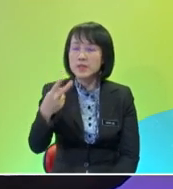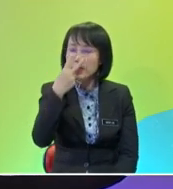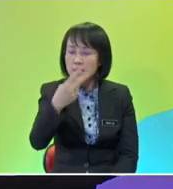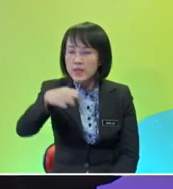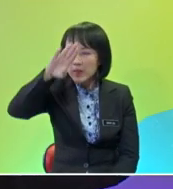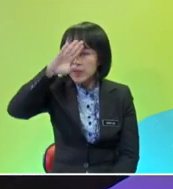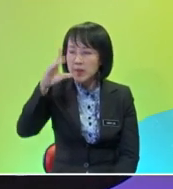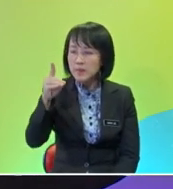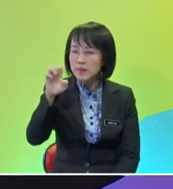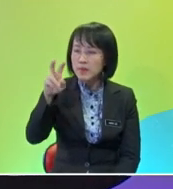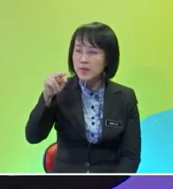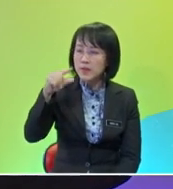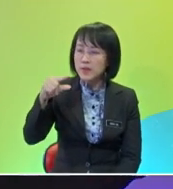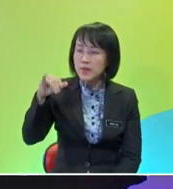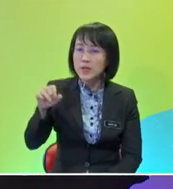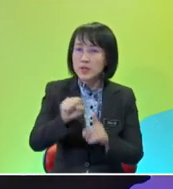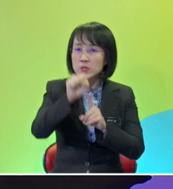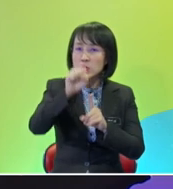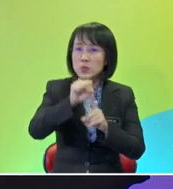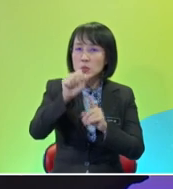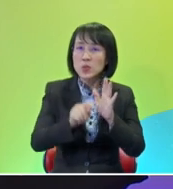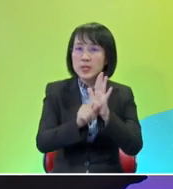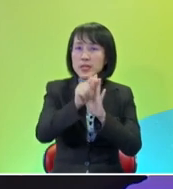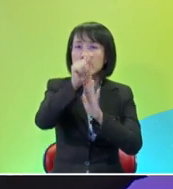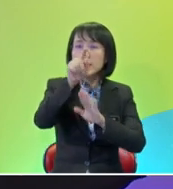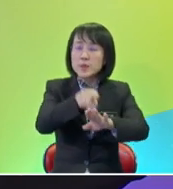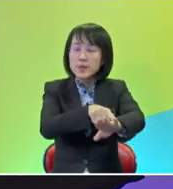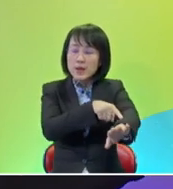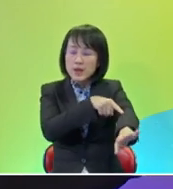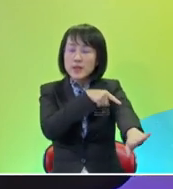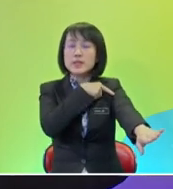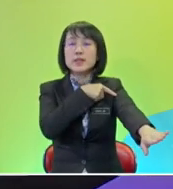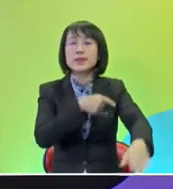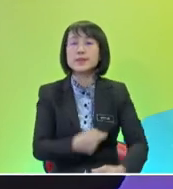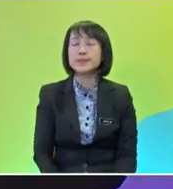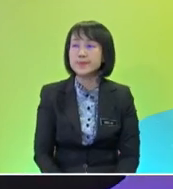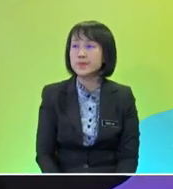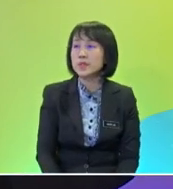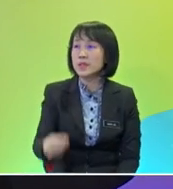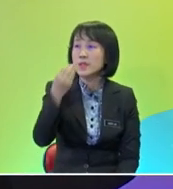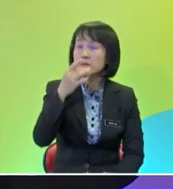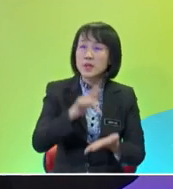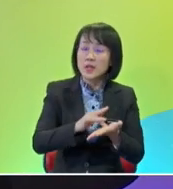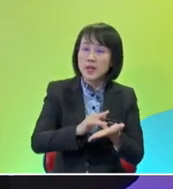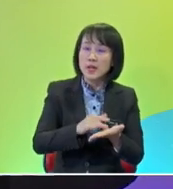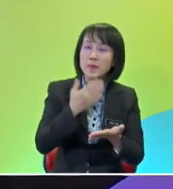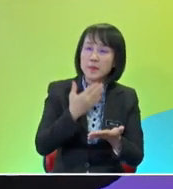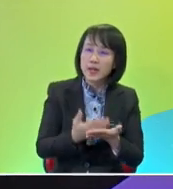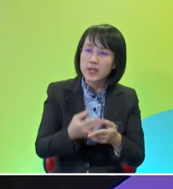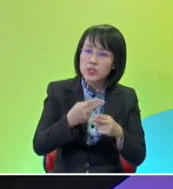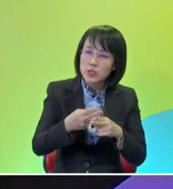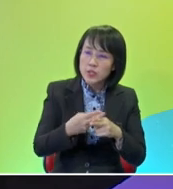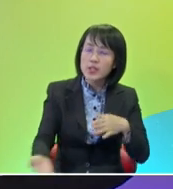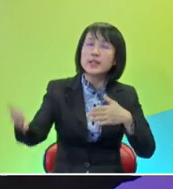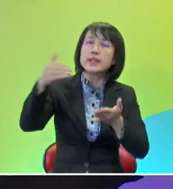dia suhu dia tinggi berpanjangan. Oh, berpanjangan. Ya. Kalau kita makan ubat dia elok sekejap kemudian